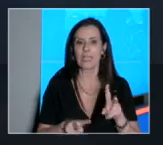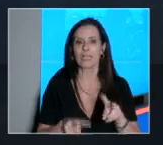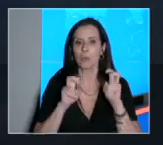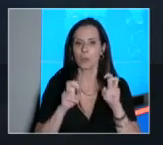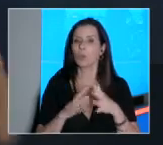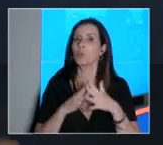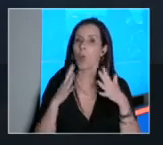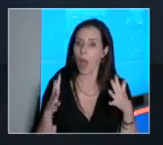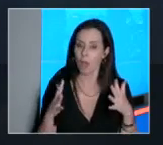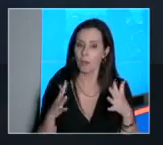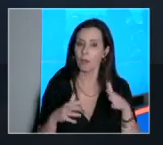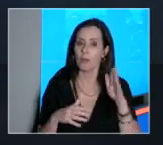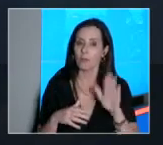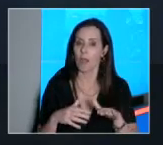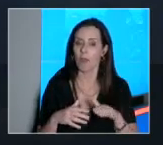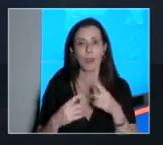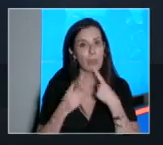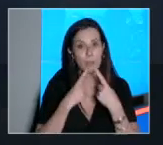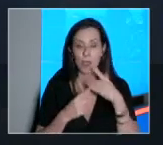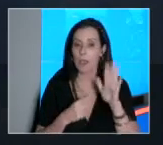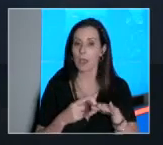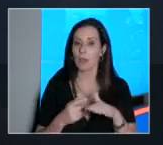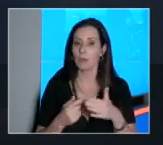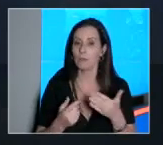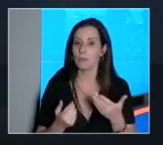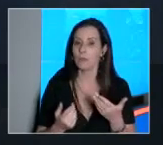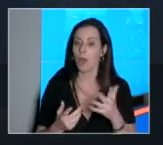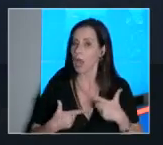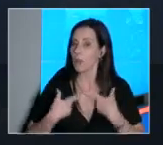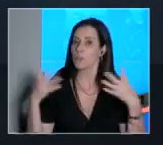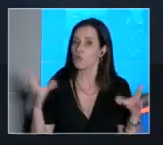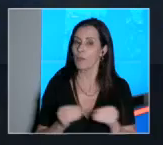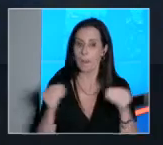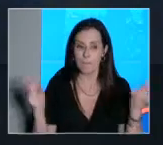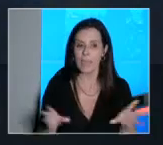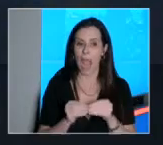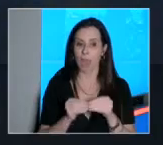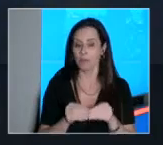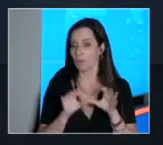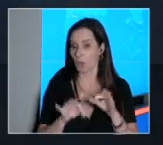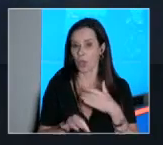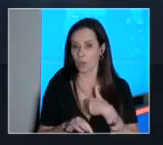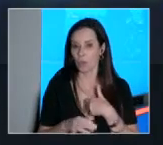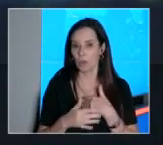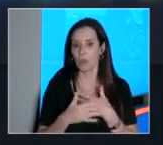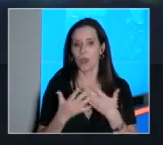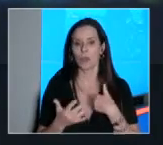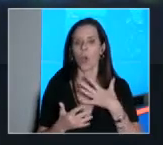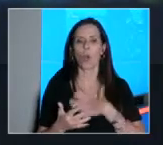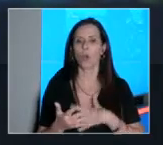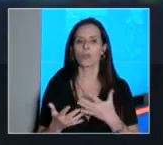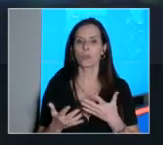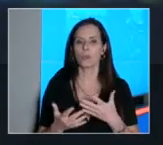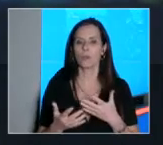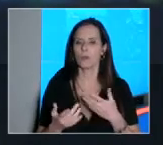הזדמנות אדירה, גם להידברות, גם ליצירת פתח, לחיים משותפים ביחד, שבו אנחנו, אין לנו רצון